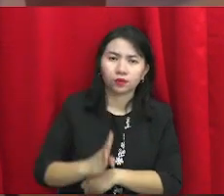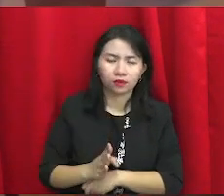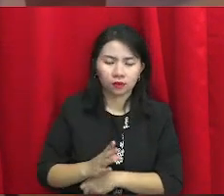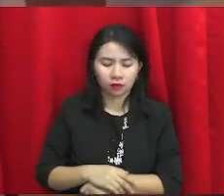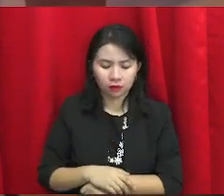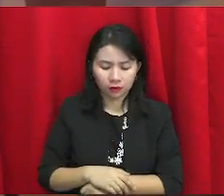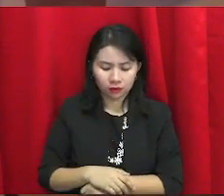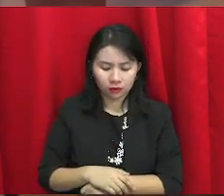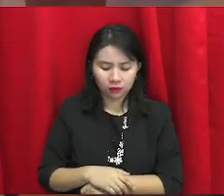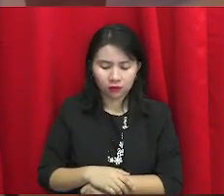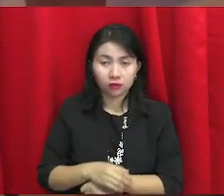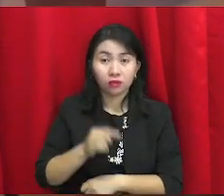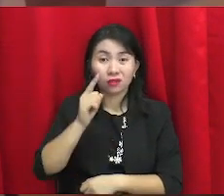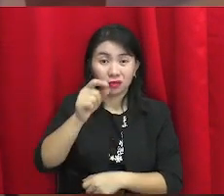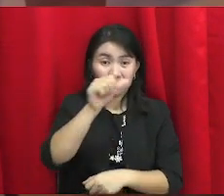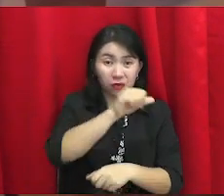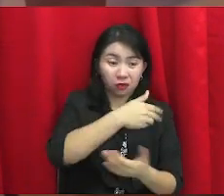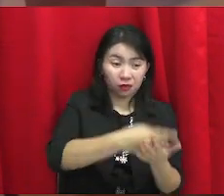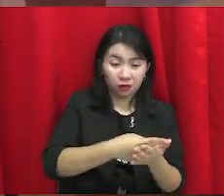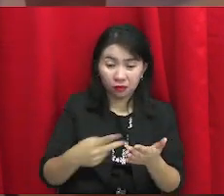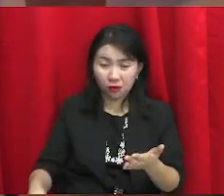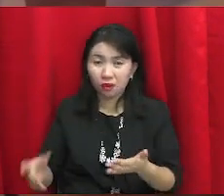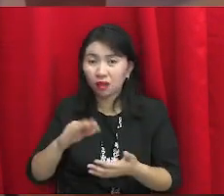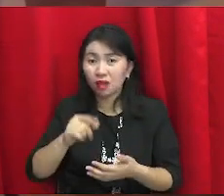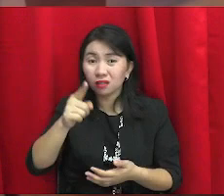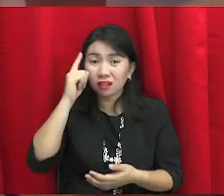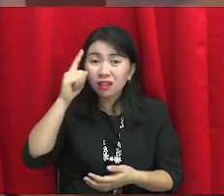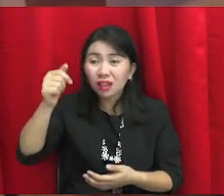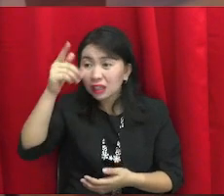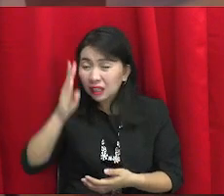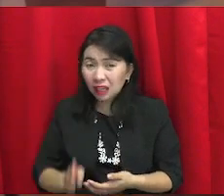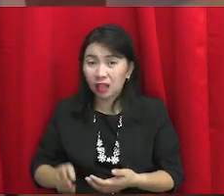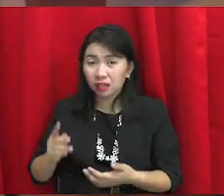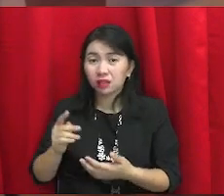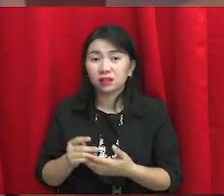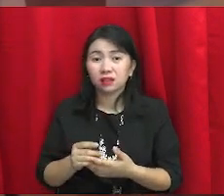ang laging agrabyado sa'yo. You see? Parang...